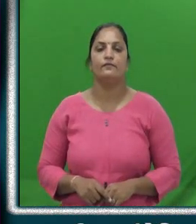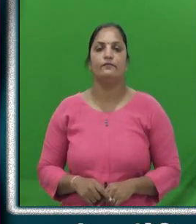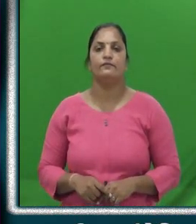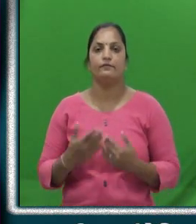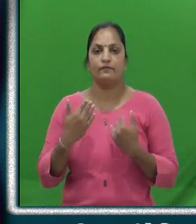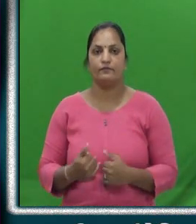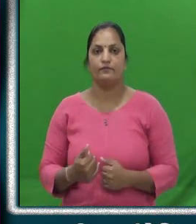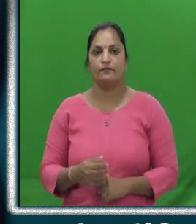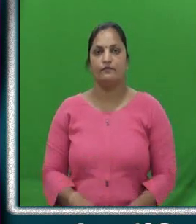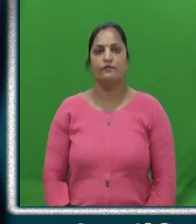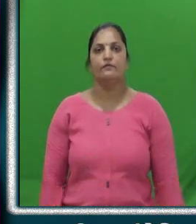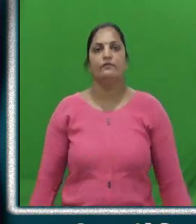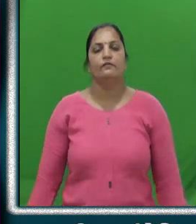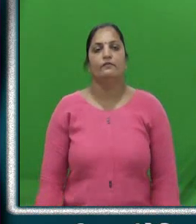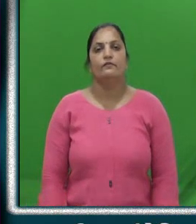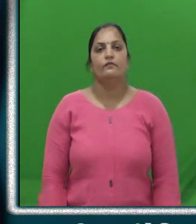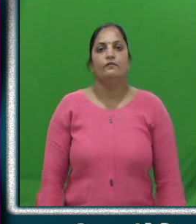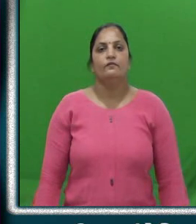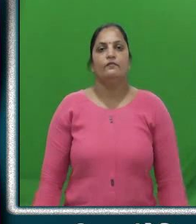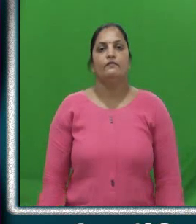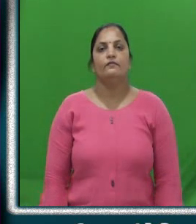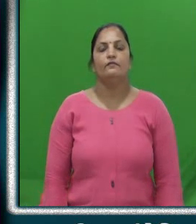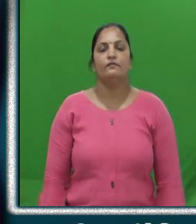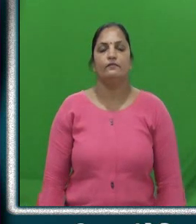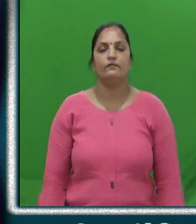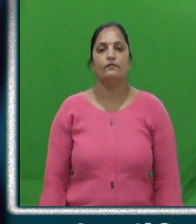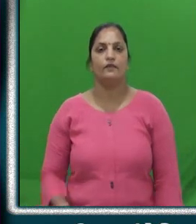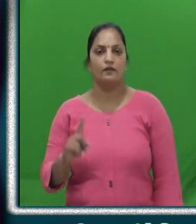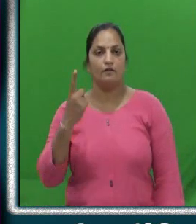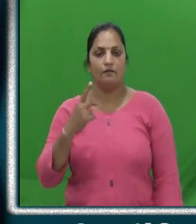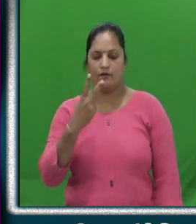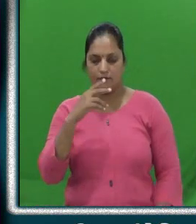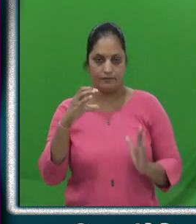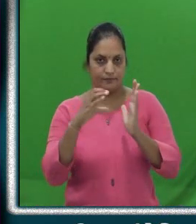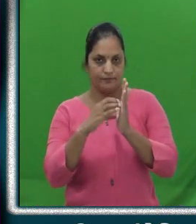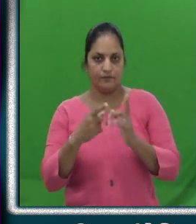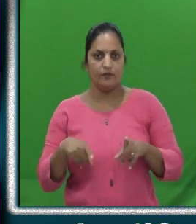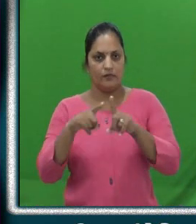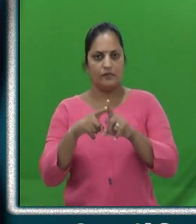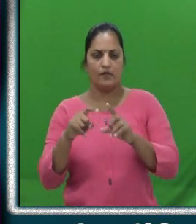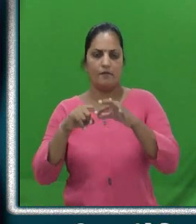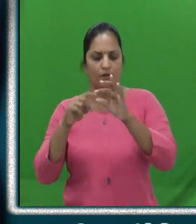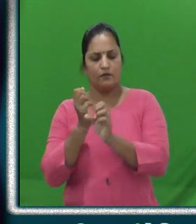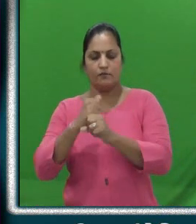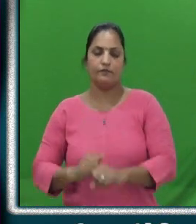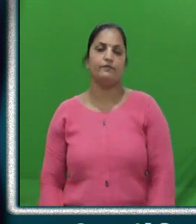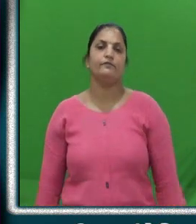એને સફાઈ કરી, બરાબર. આ એ આપણો એક્સ્ટ્રેક હતો, એની અંદર આ બંને પ્રશ્નો આવો.